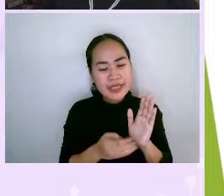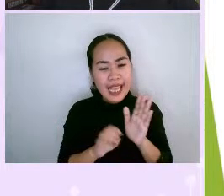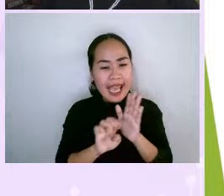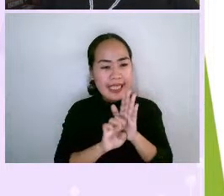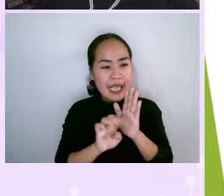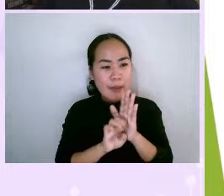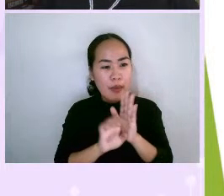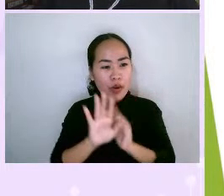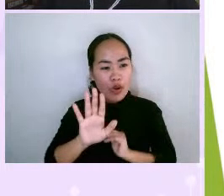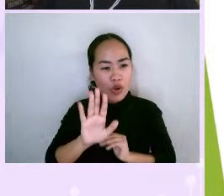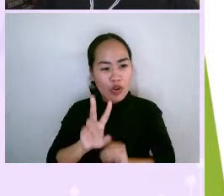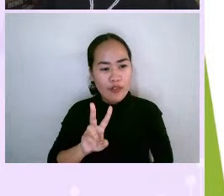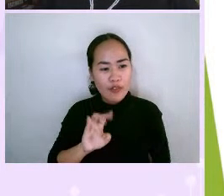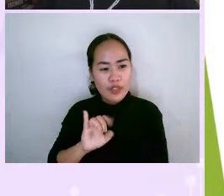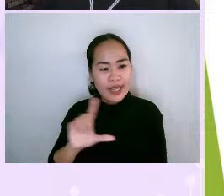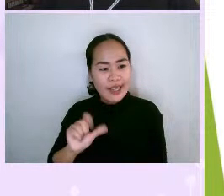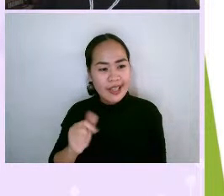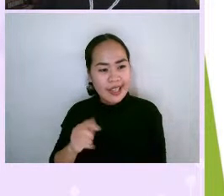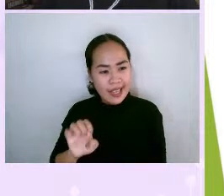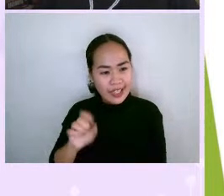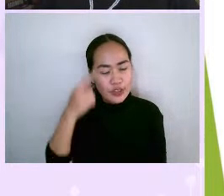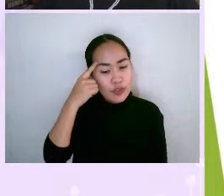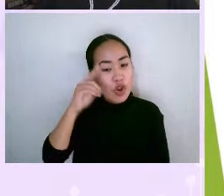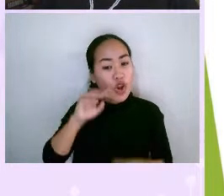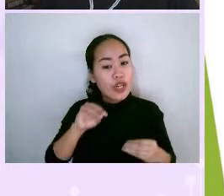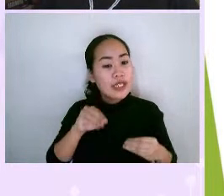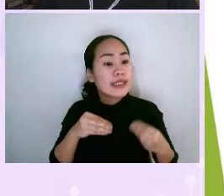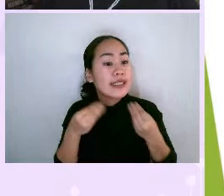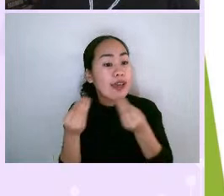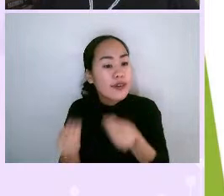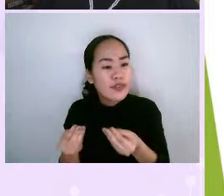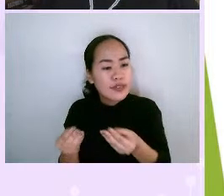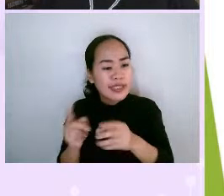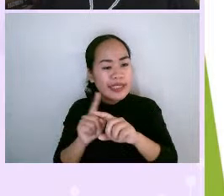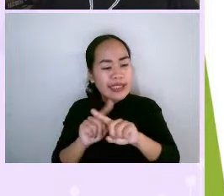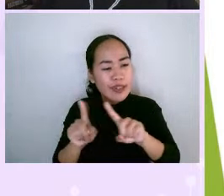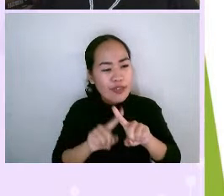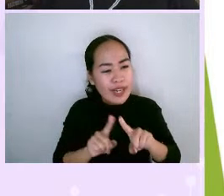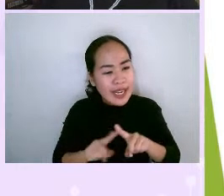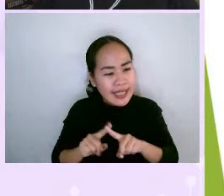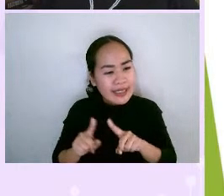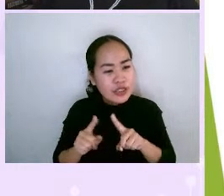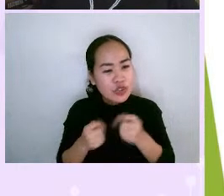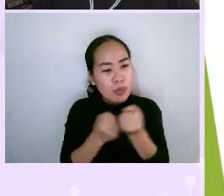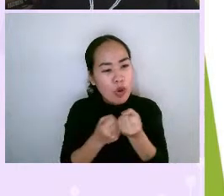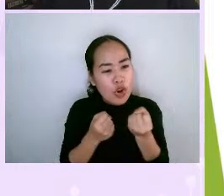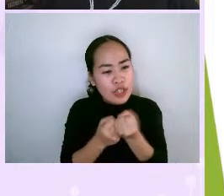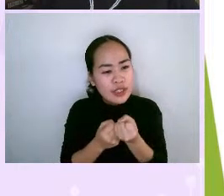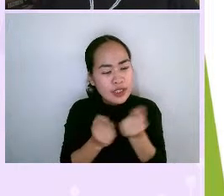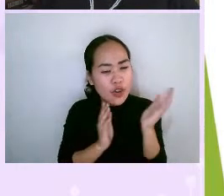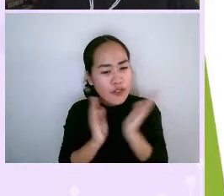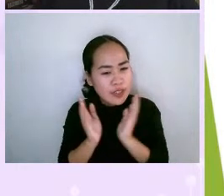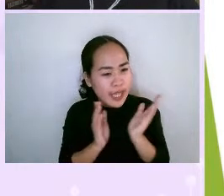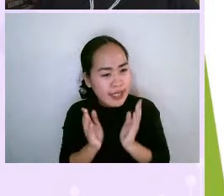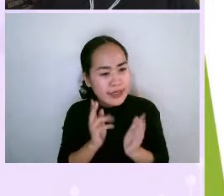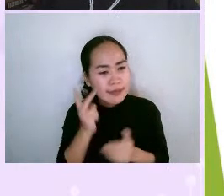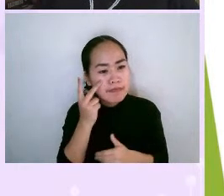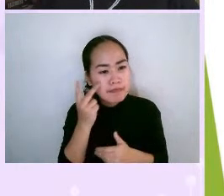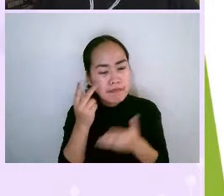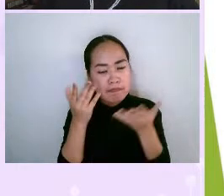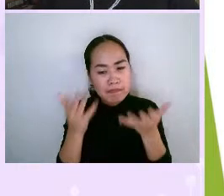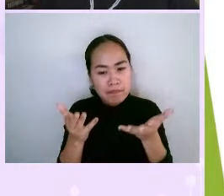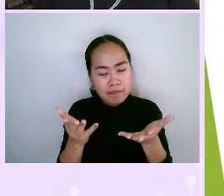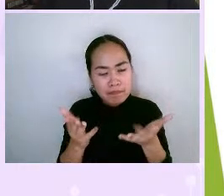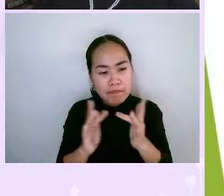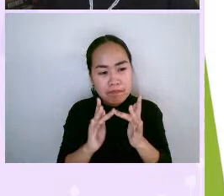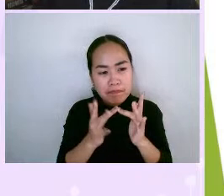sila po'y binibigyan ng mga iba-ibang support services. Next slide, katulad po ng